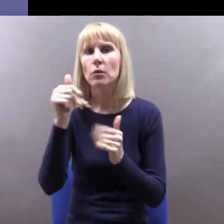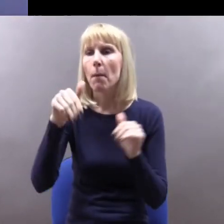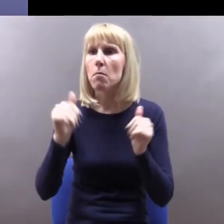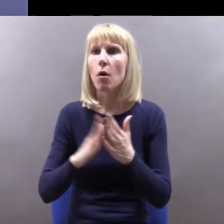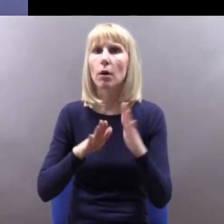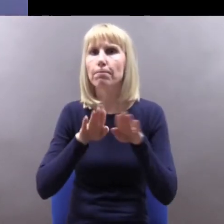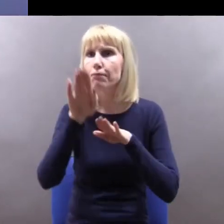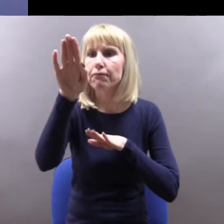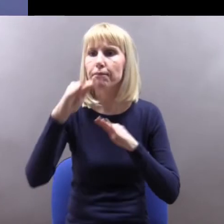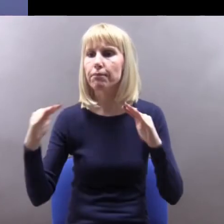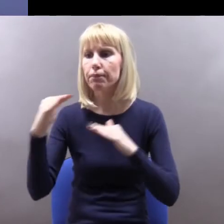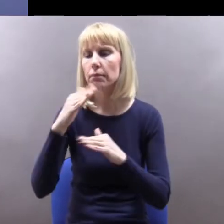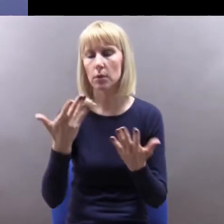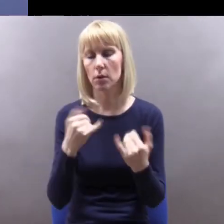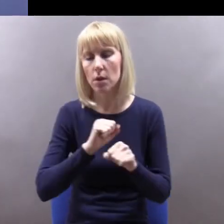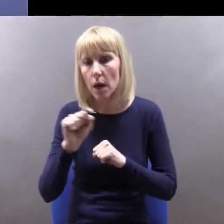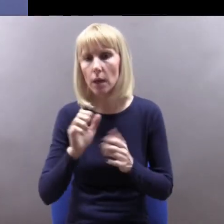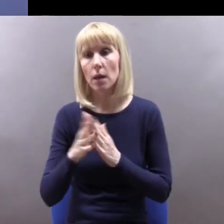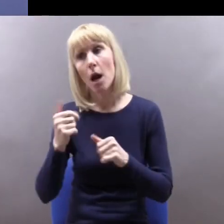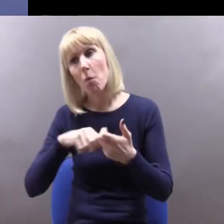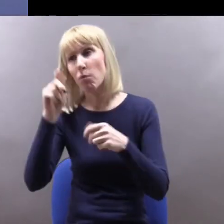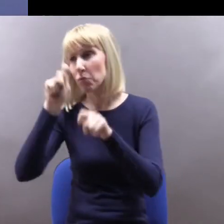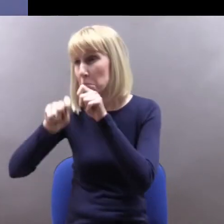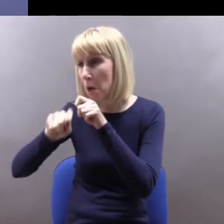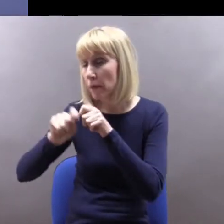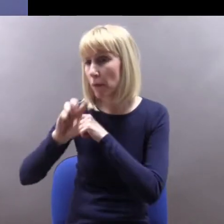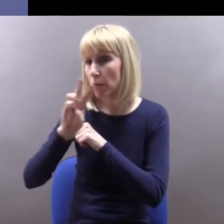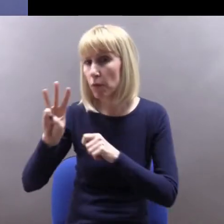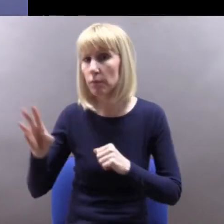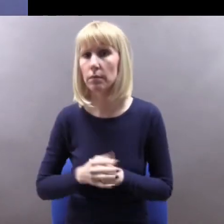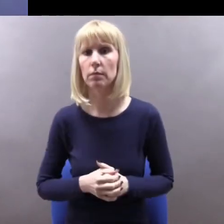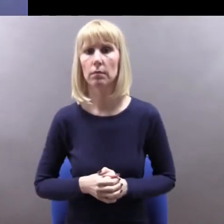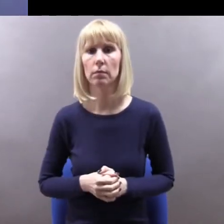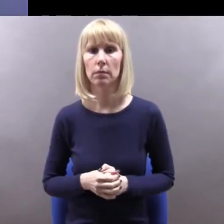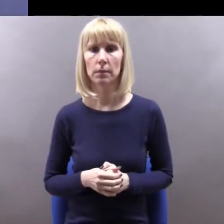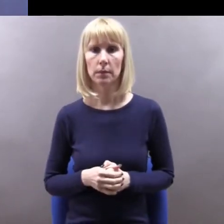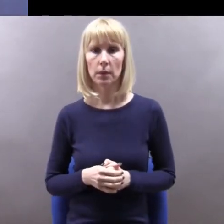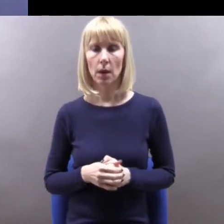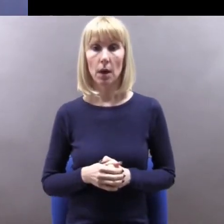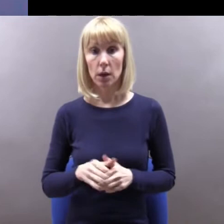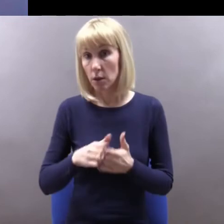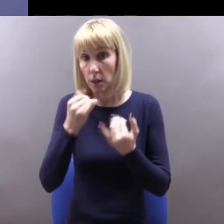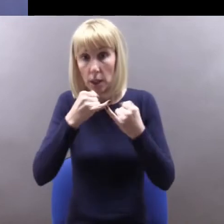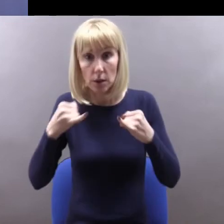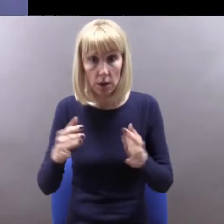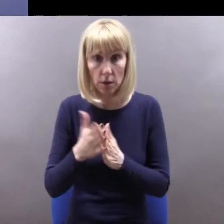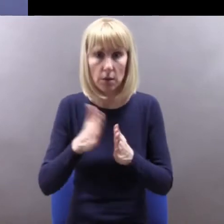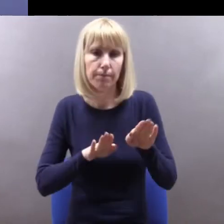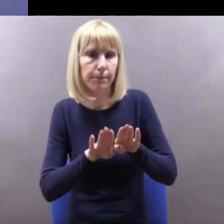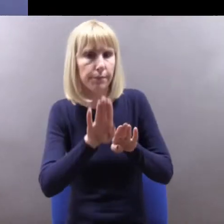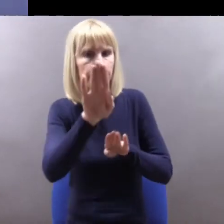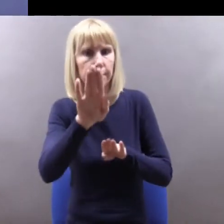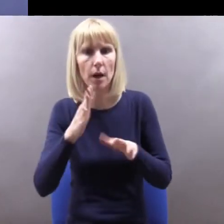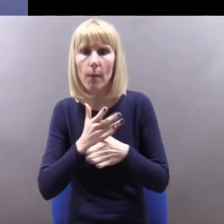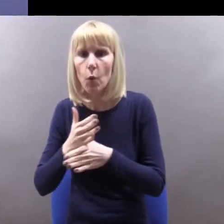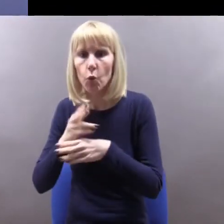żeby się dopytać, aczkolwiek też sprawdzam w internecie, czy jest, aczkolwiek nie zawsze w internecie można to znaleźć, że jest